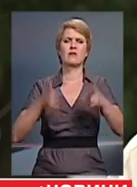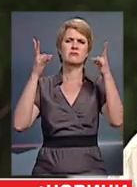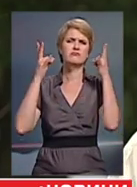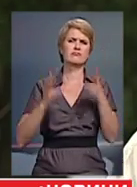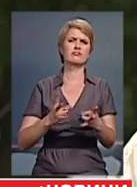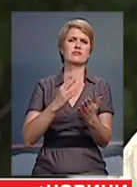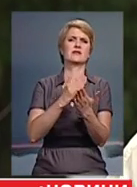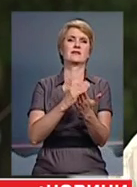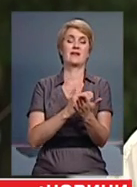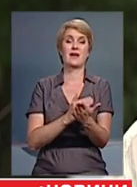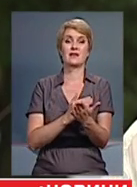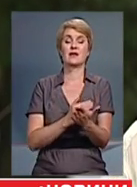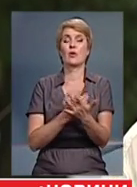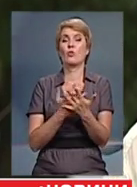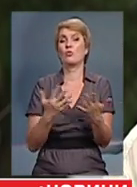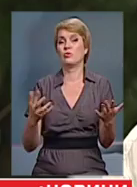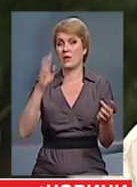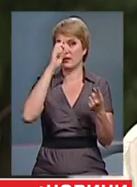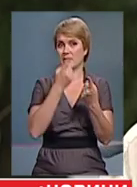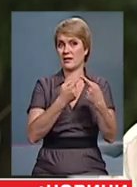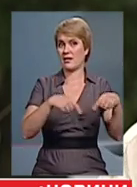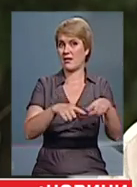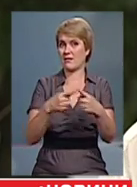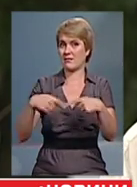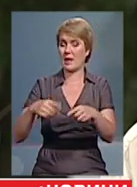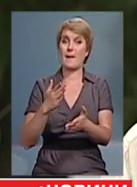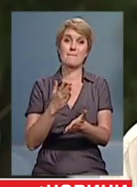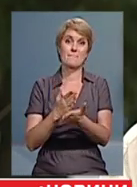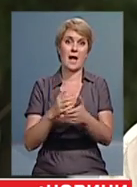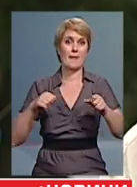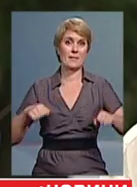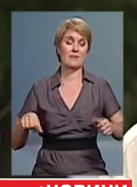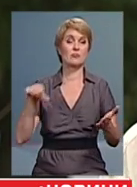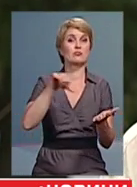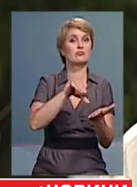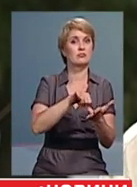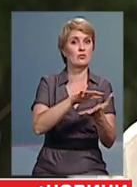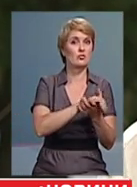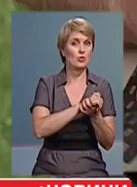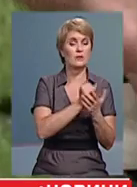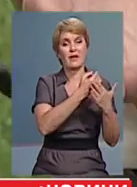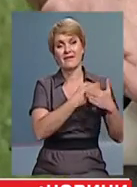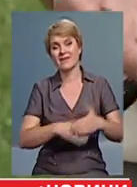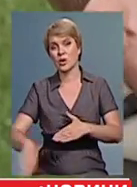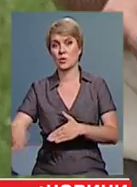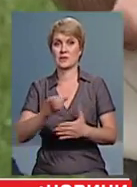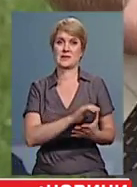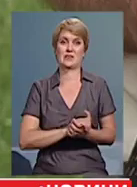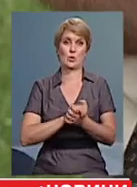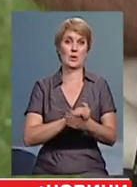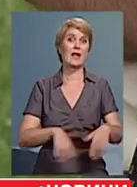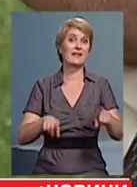що будь-яка країна має право як брати участь в тих чи інших союзах, так і виходити з цих союзів. Те, що